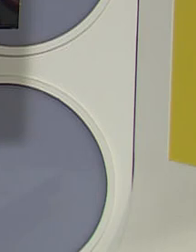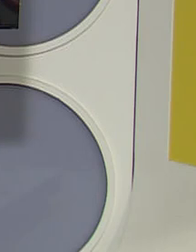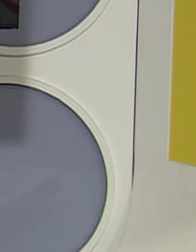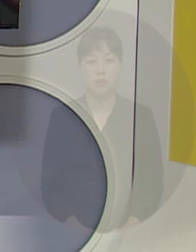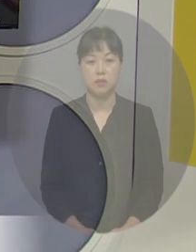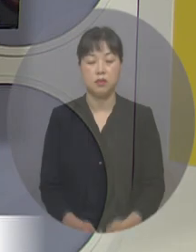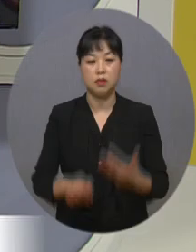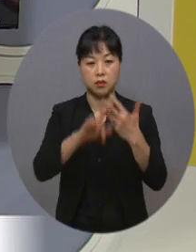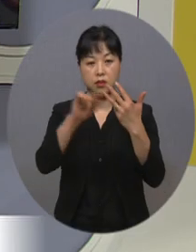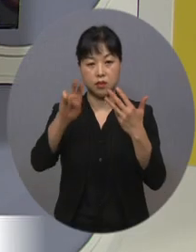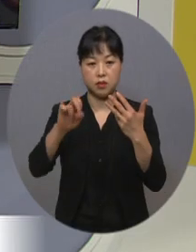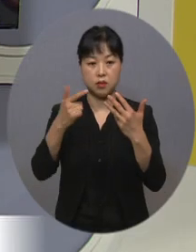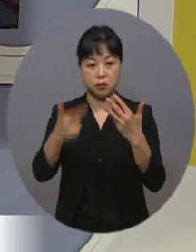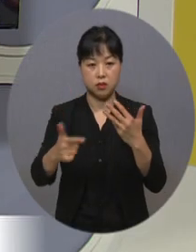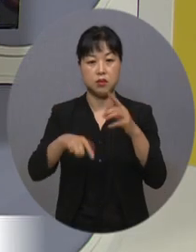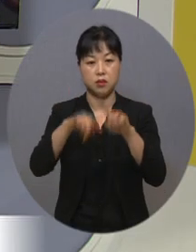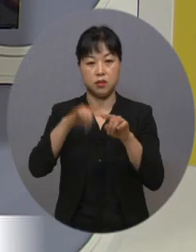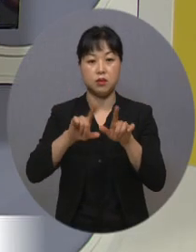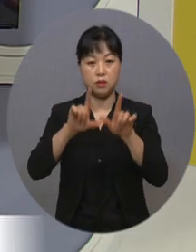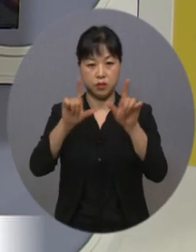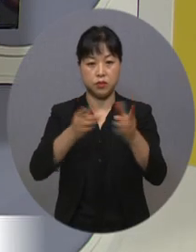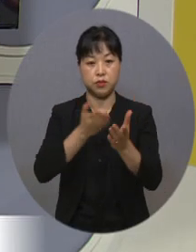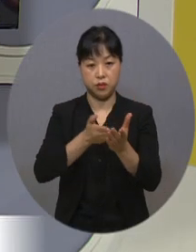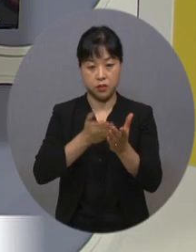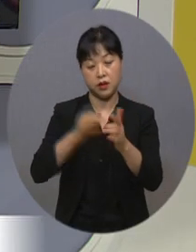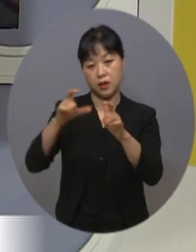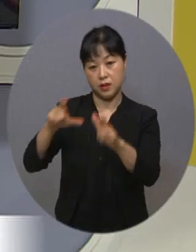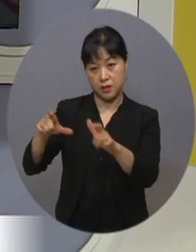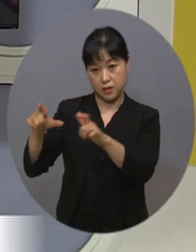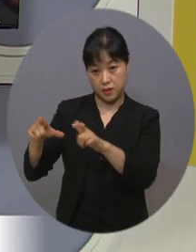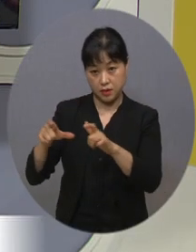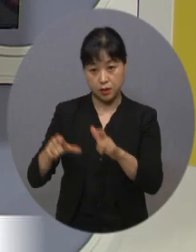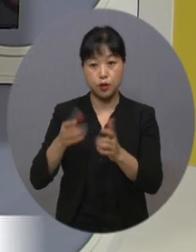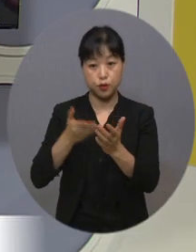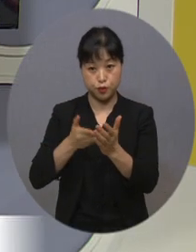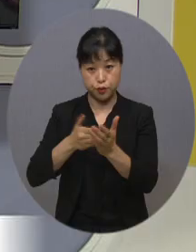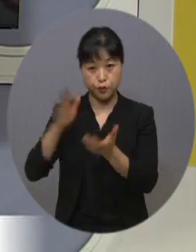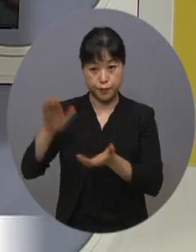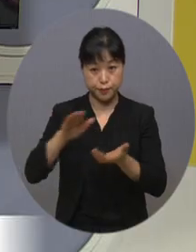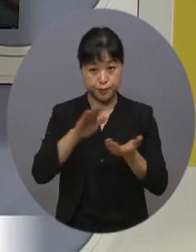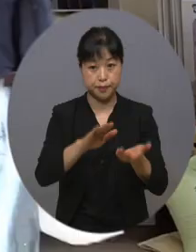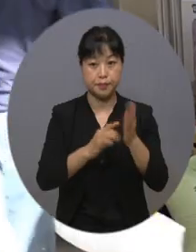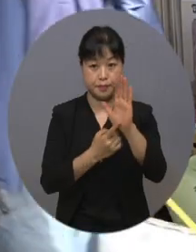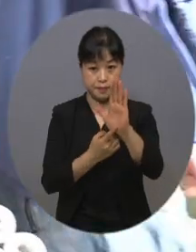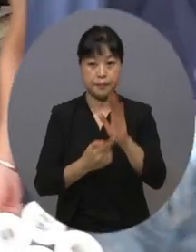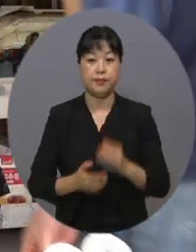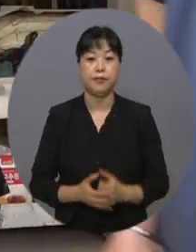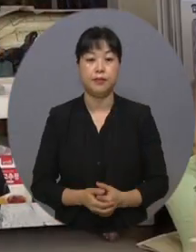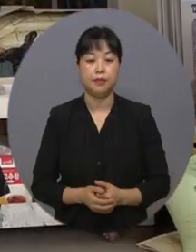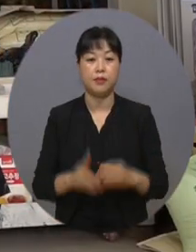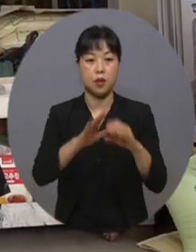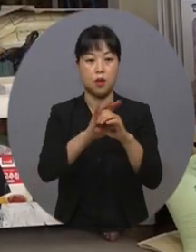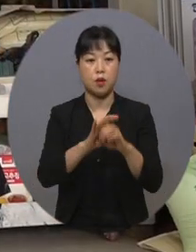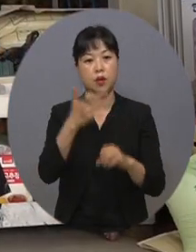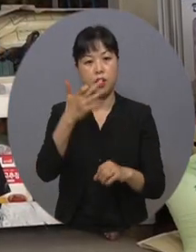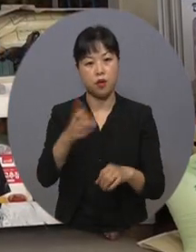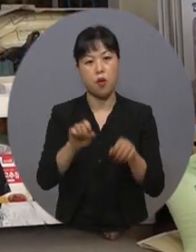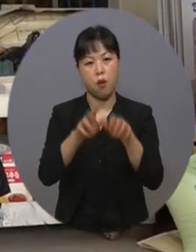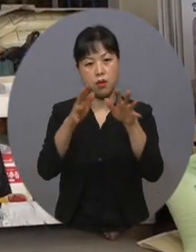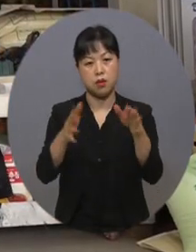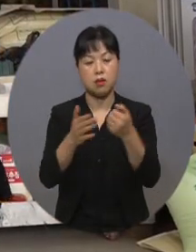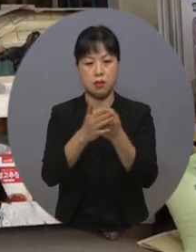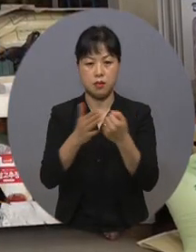8월 26일 목요일 박만우 쓰는 지역 네트워크 소식으로 함께 합니다 코로나 1 9 의 확산으로